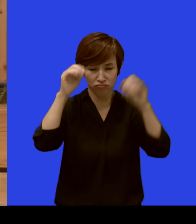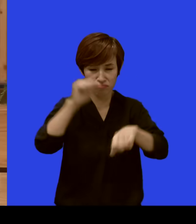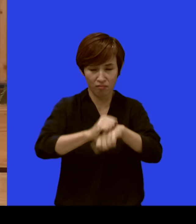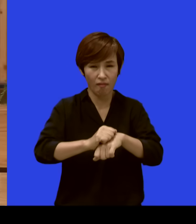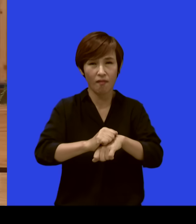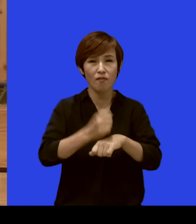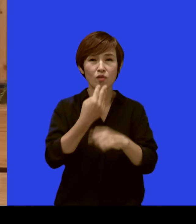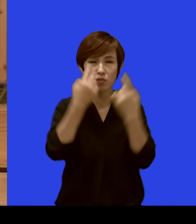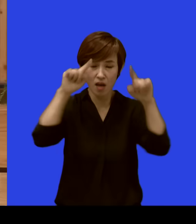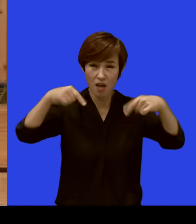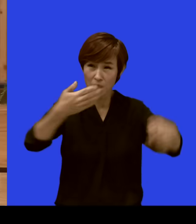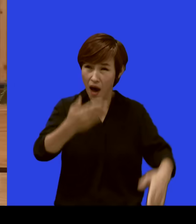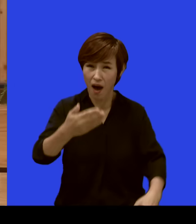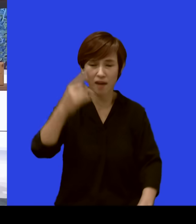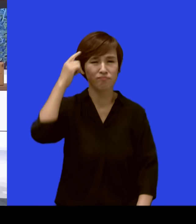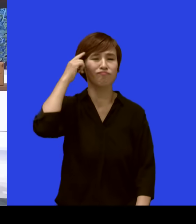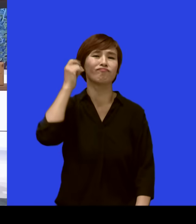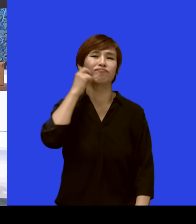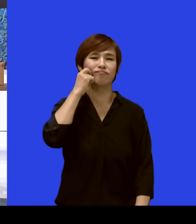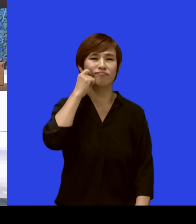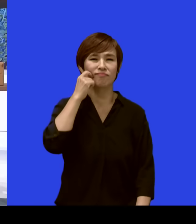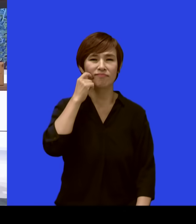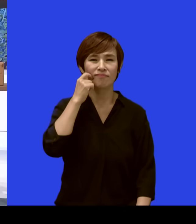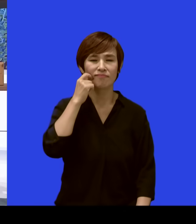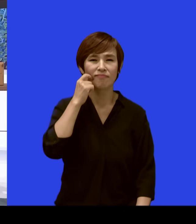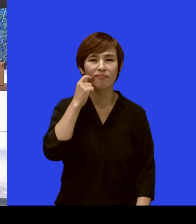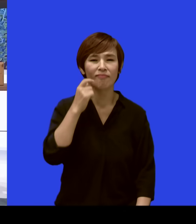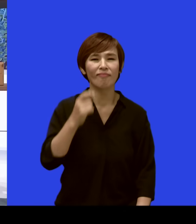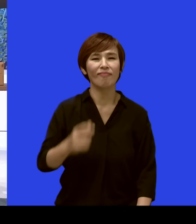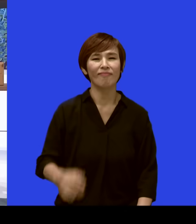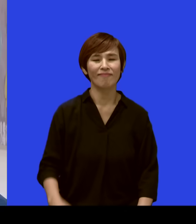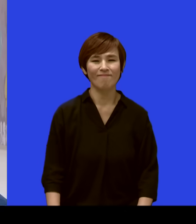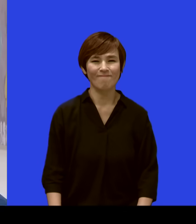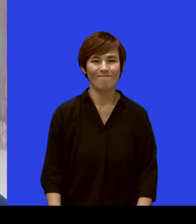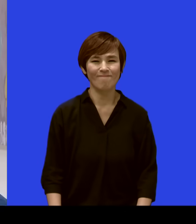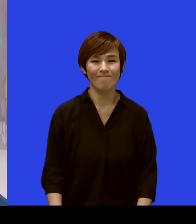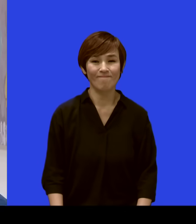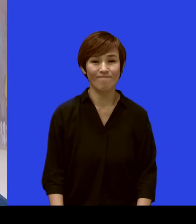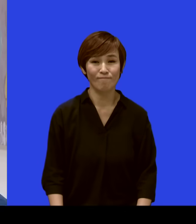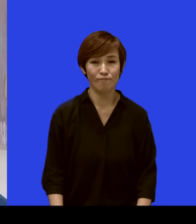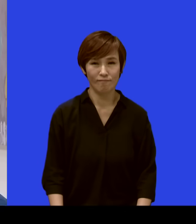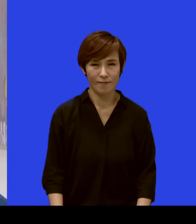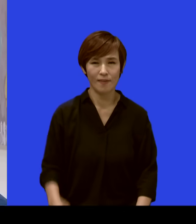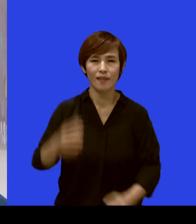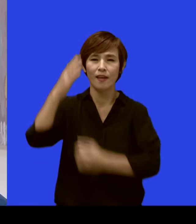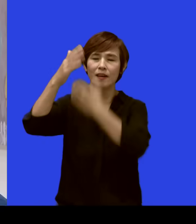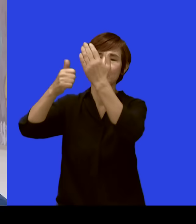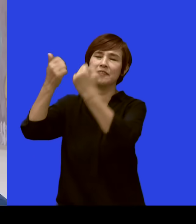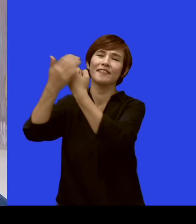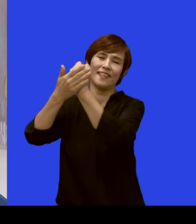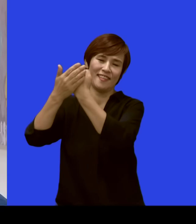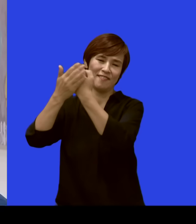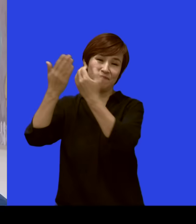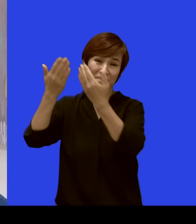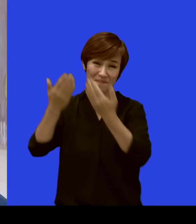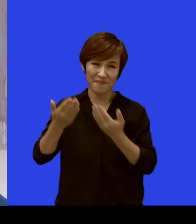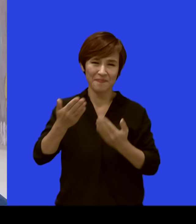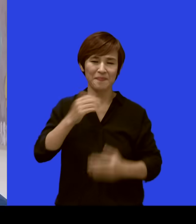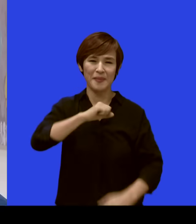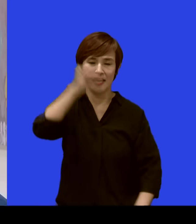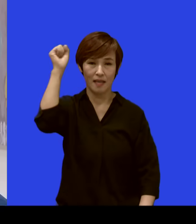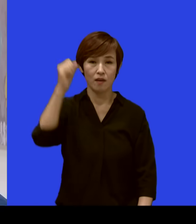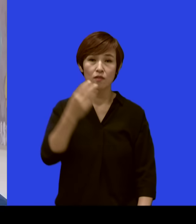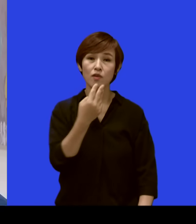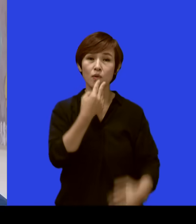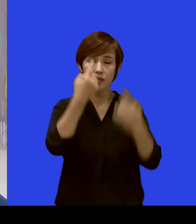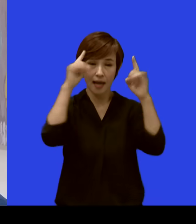적이 없었고 그런데 정말 정말 하나님의 은혜라고 생각해요. 그리고 이제 서울대를